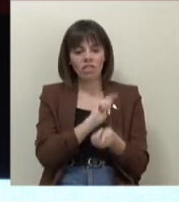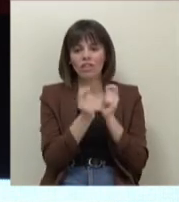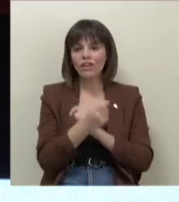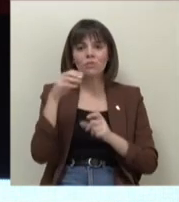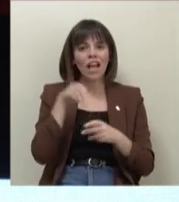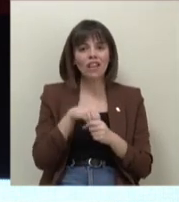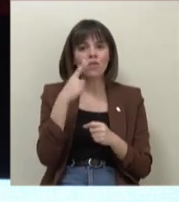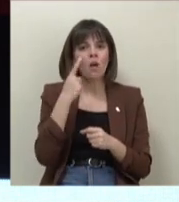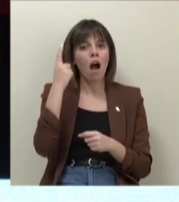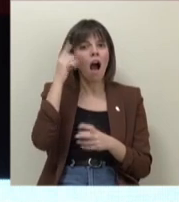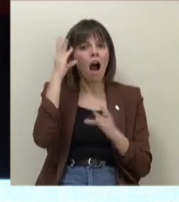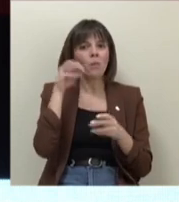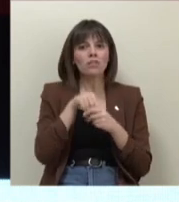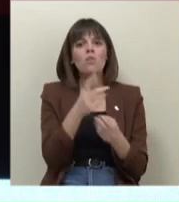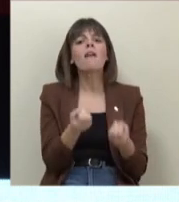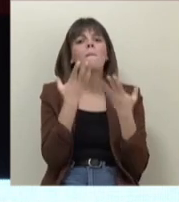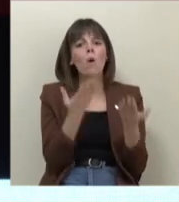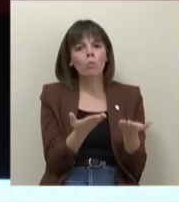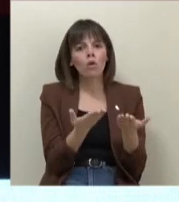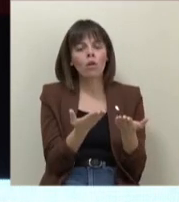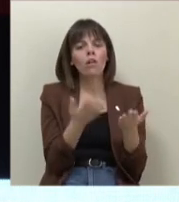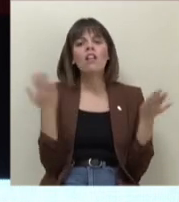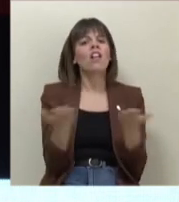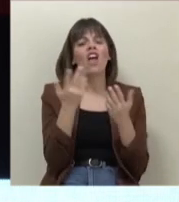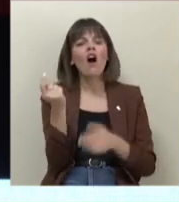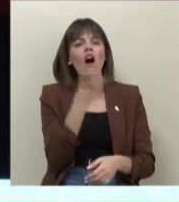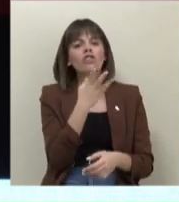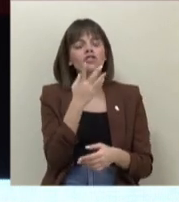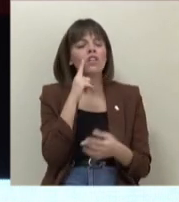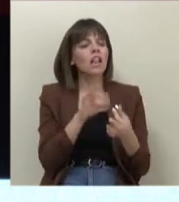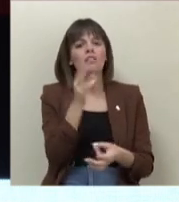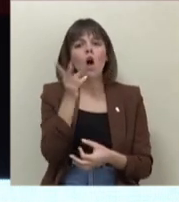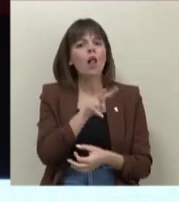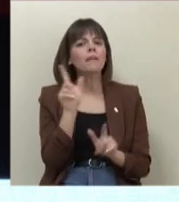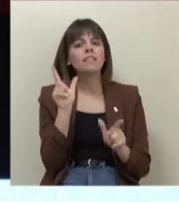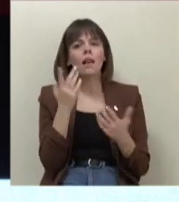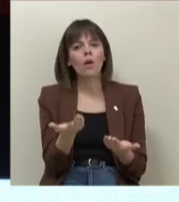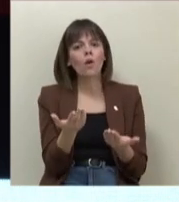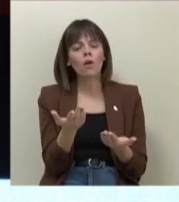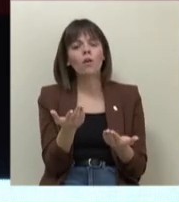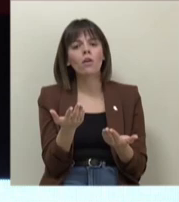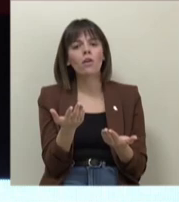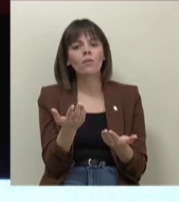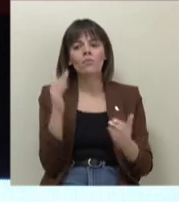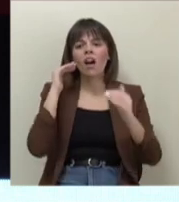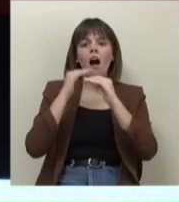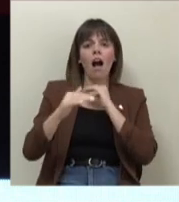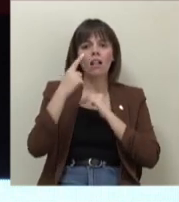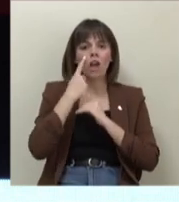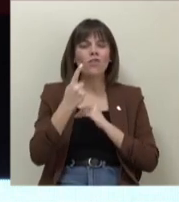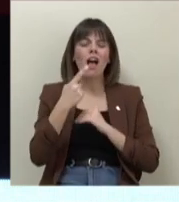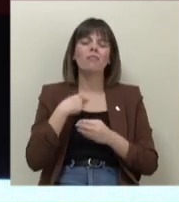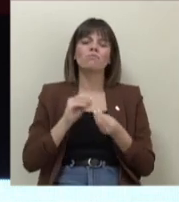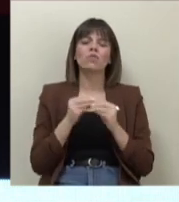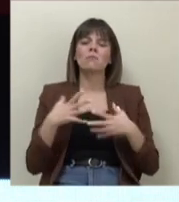değiştirmek için, idrak etmek için bu yetmiyor mu? Daha kaç binin ölmesi gerekiyor? Yani halktan yana da